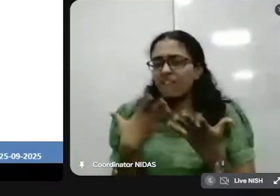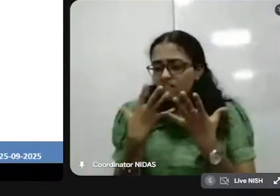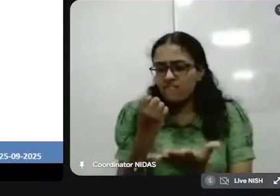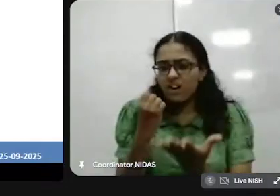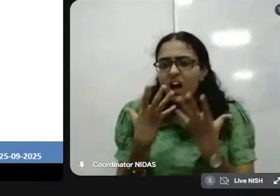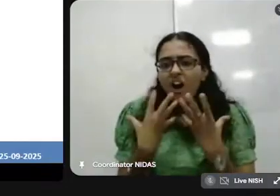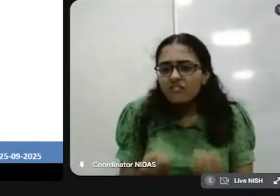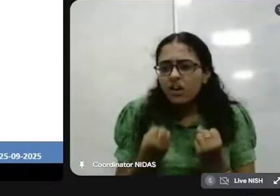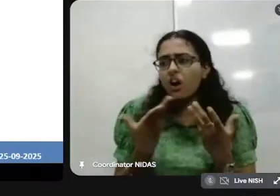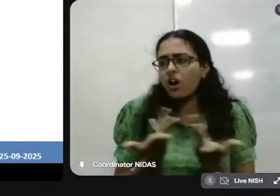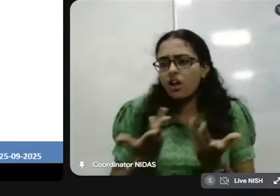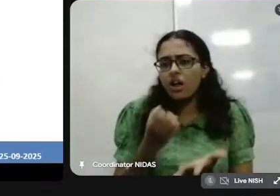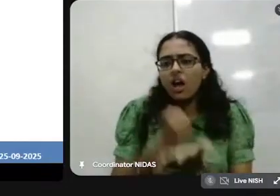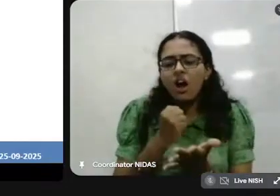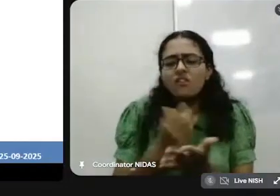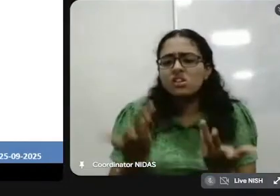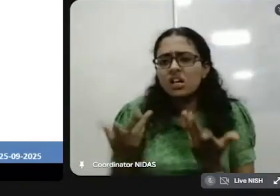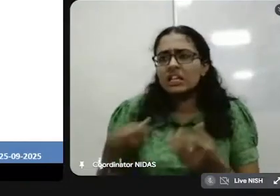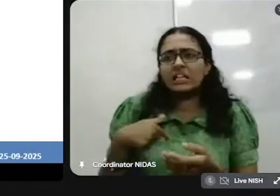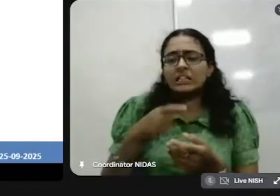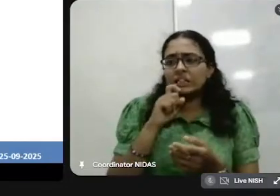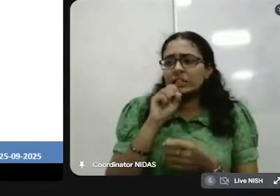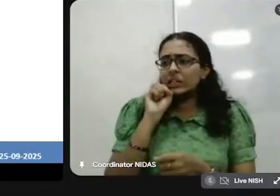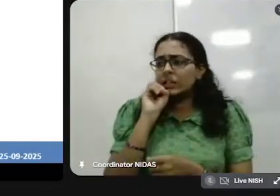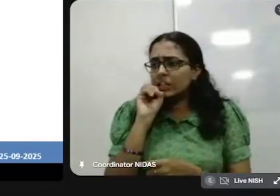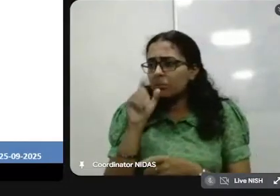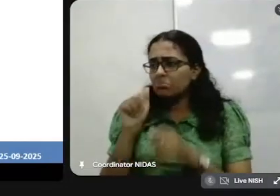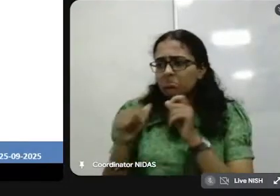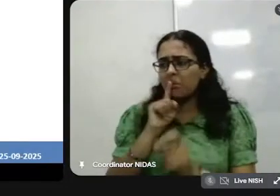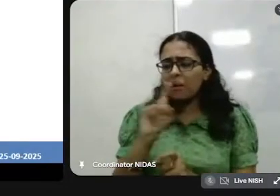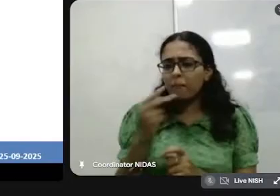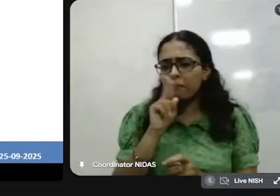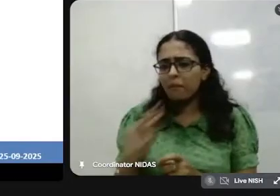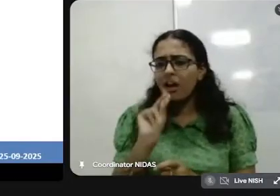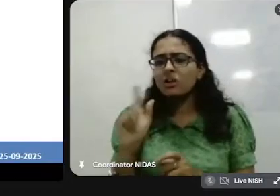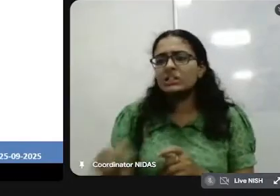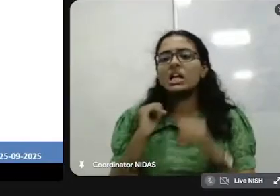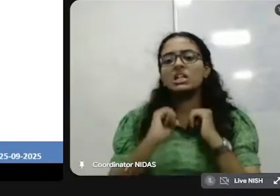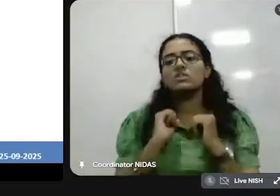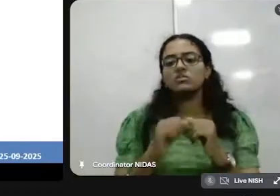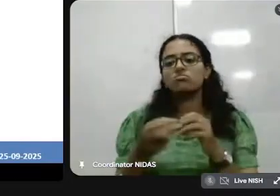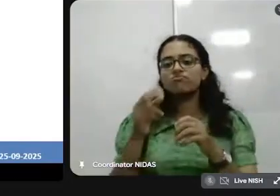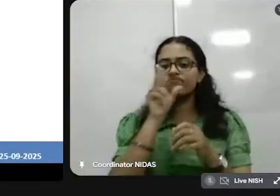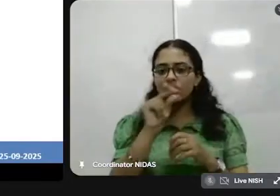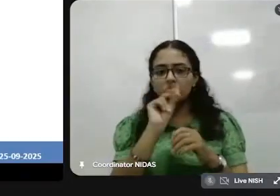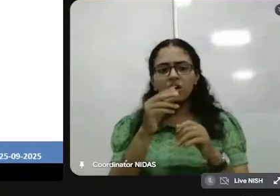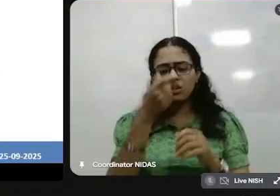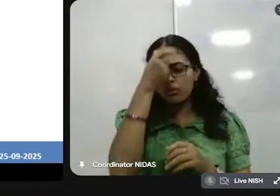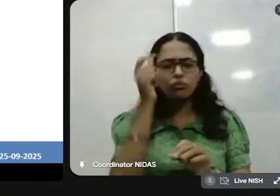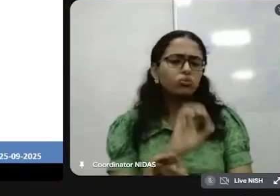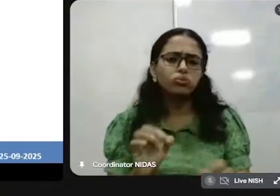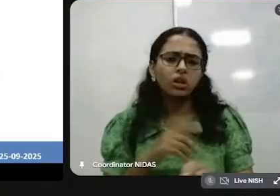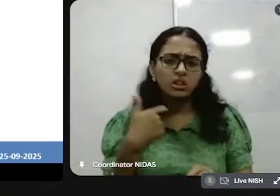എന്താണ് ആവശ്യം എന്നുള്ളത് പറഞ്ഞ് ഫലിപ്പിക്കാനുള്ള ബുദ്ധിമുട്ടായിരിക്കാം. എന്നാൽ ചില ആൾക്കാർക്ക് സംസാരം അത്രയും പ്രശ്നമില്ലായിരിക്കാം, പക്ഷെ